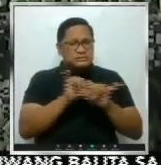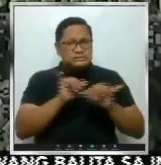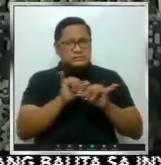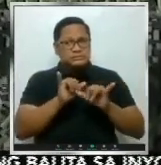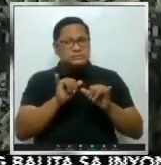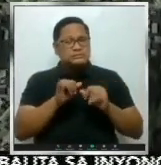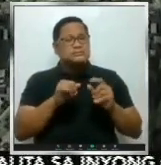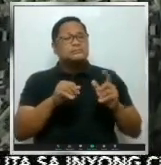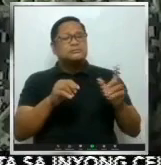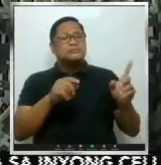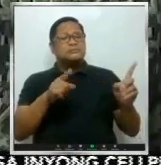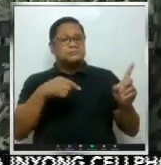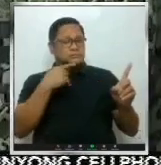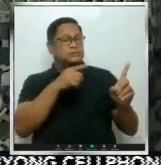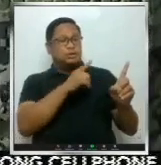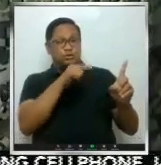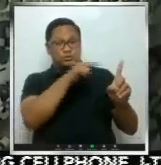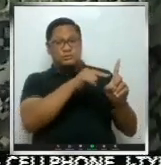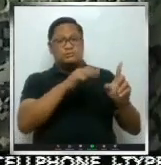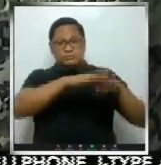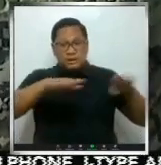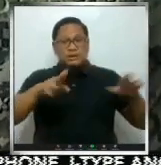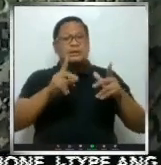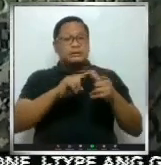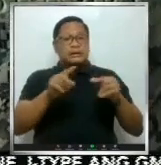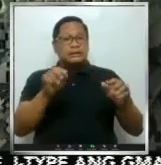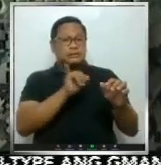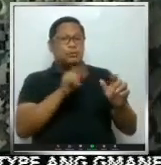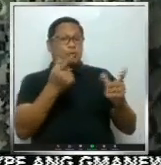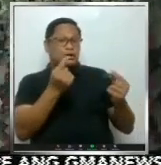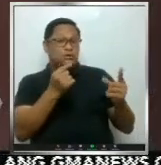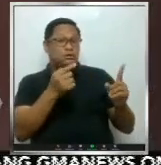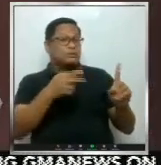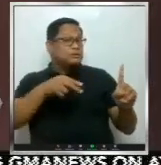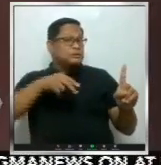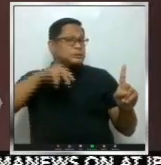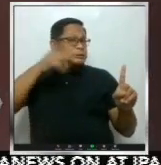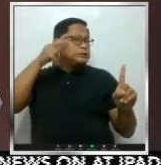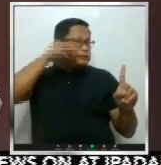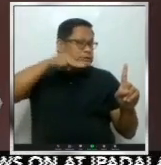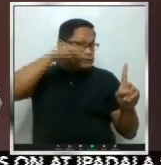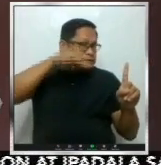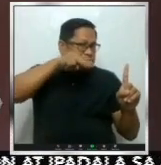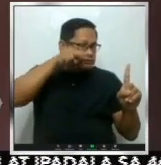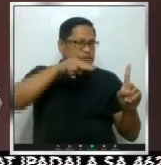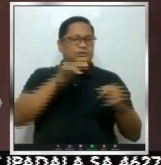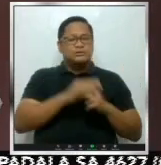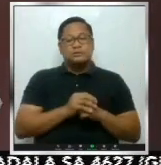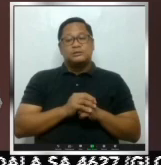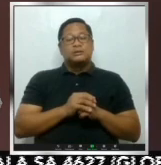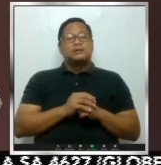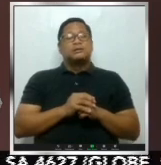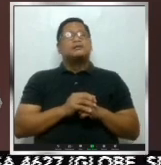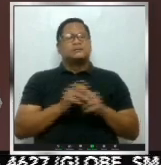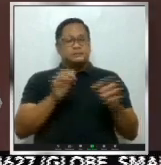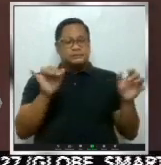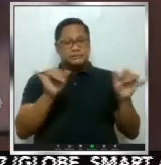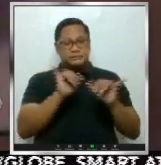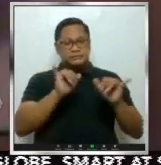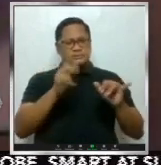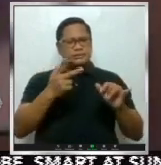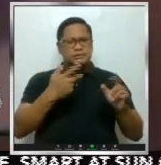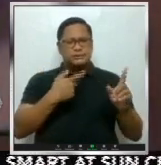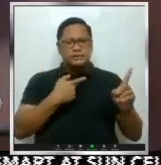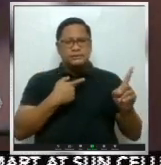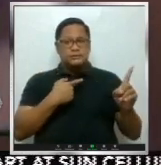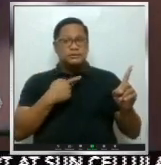nitong bata kung saan nire-record ng suspect yung ginagawa ng bata. Sa gitna ng pananakot, nagawa ng biktima na ma-screen grab ang